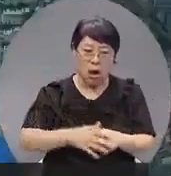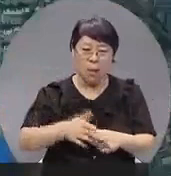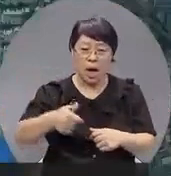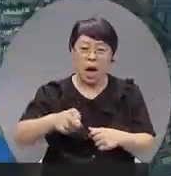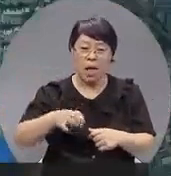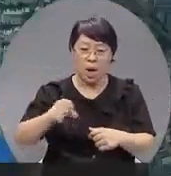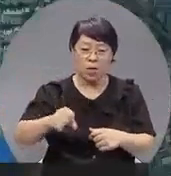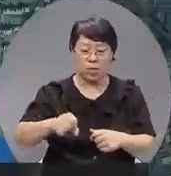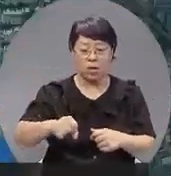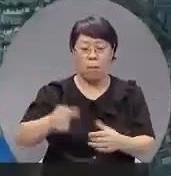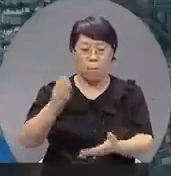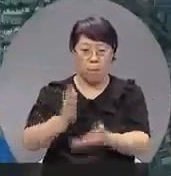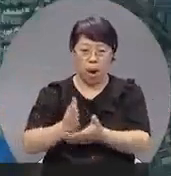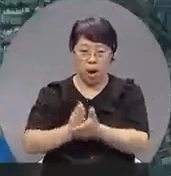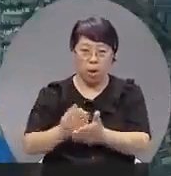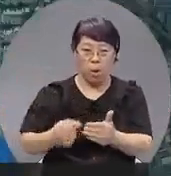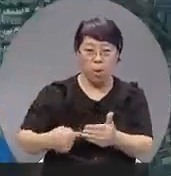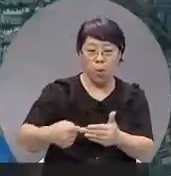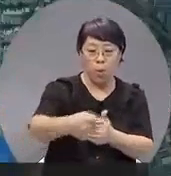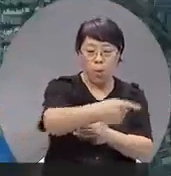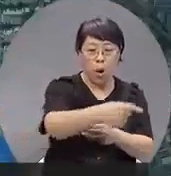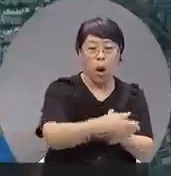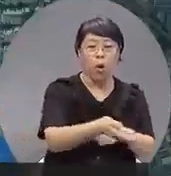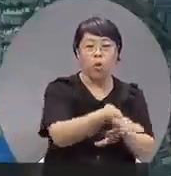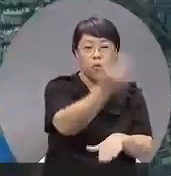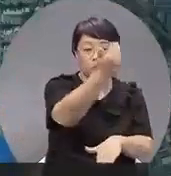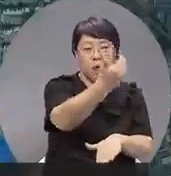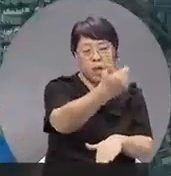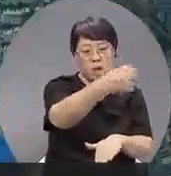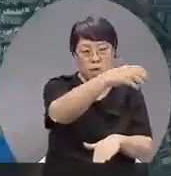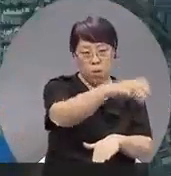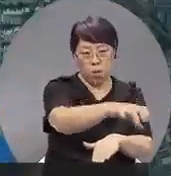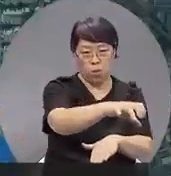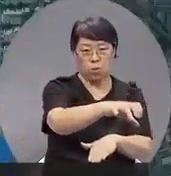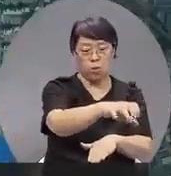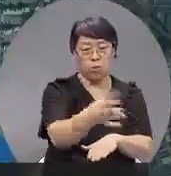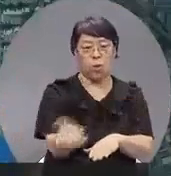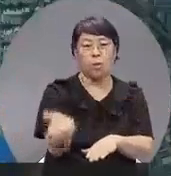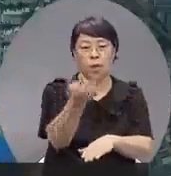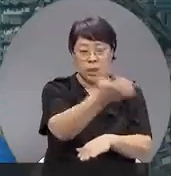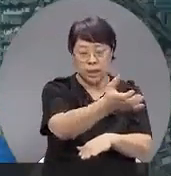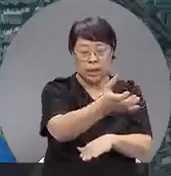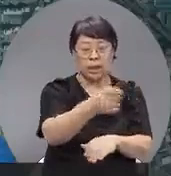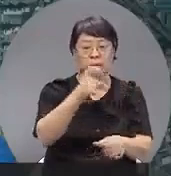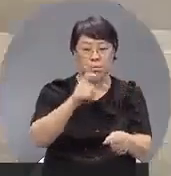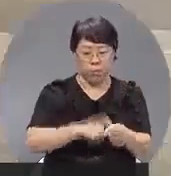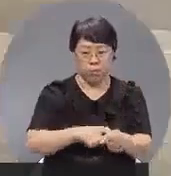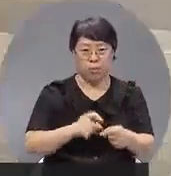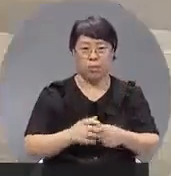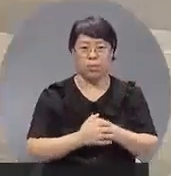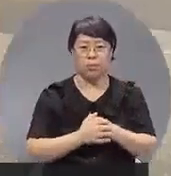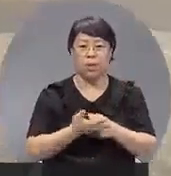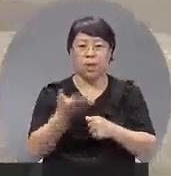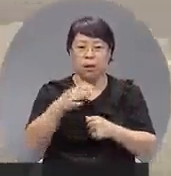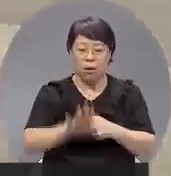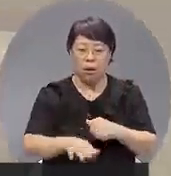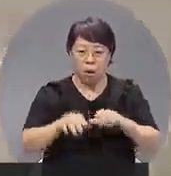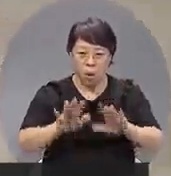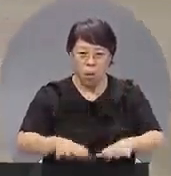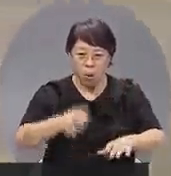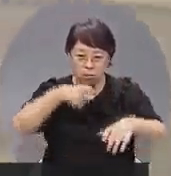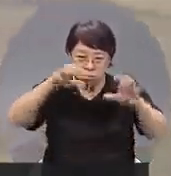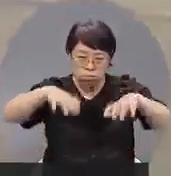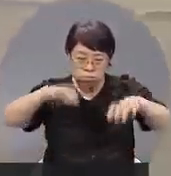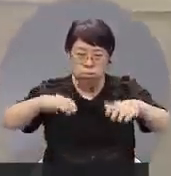인근 지점을 피해 낙수차가 있는 하류 지점으로 배출구를 옮기겠다는 구상이었습니다. 그러나 이번 폭우